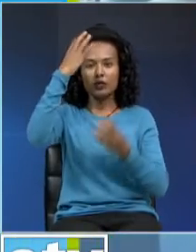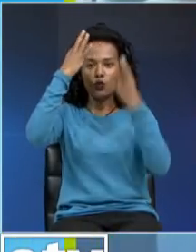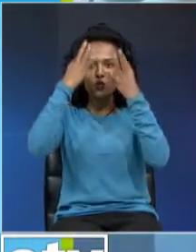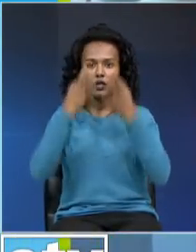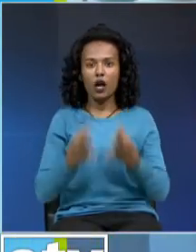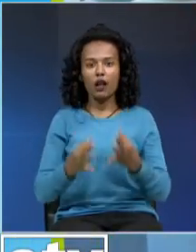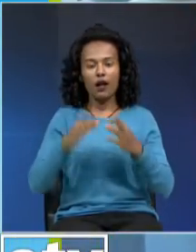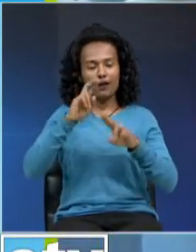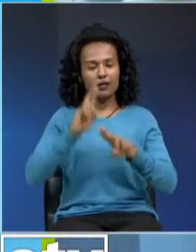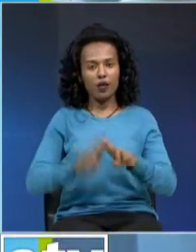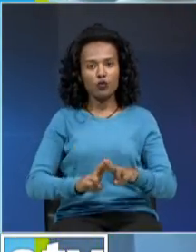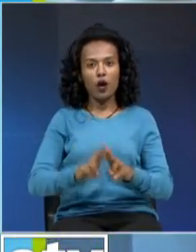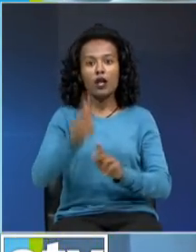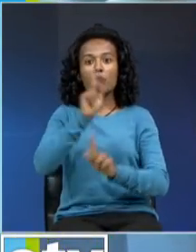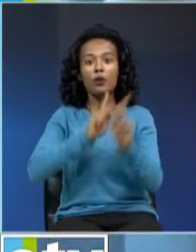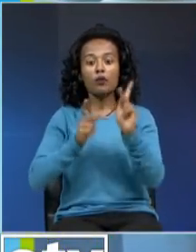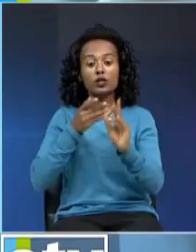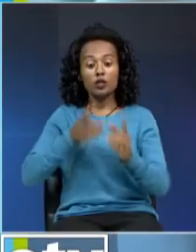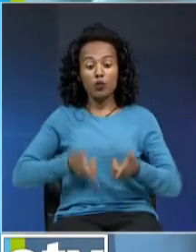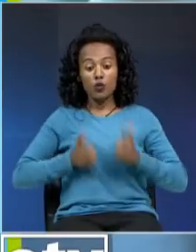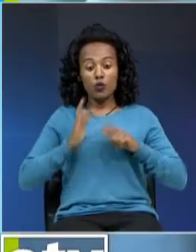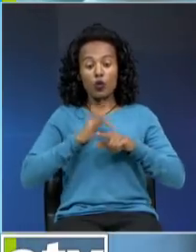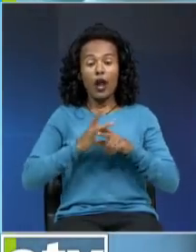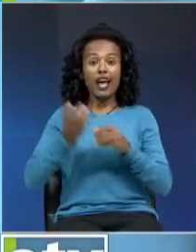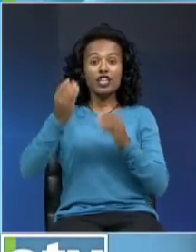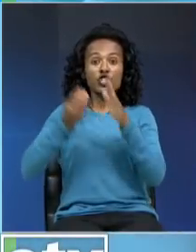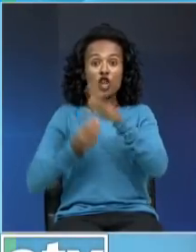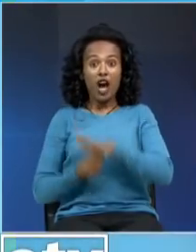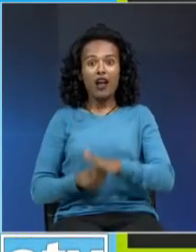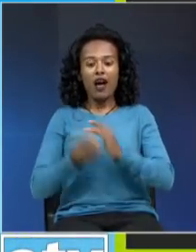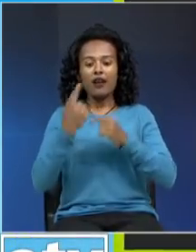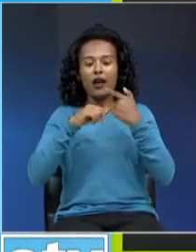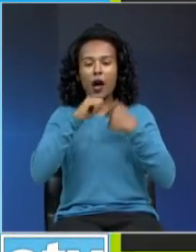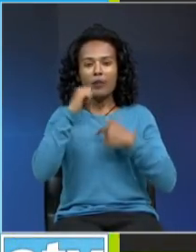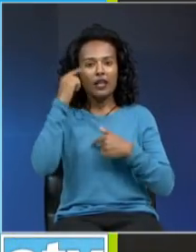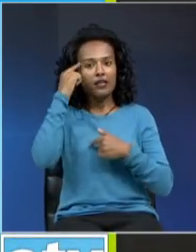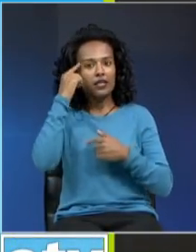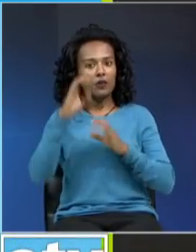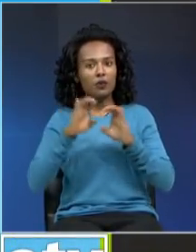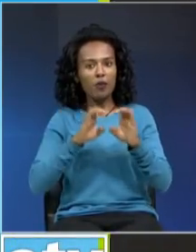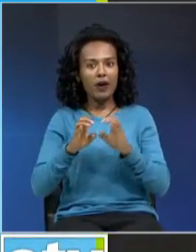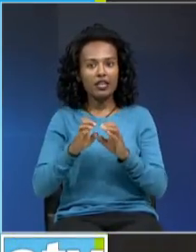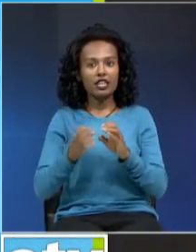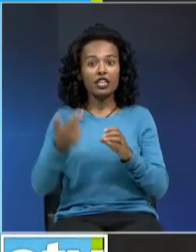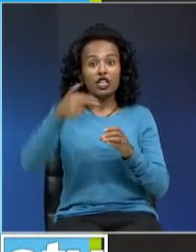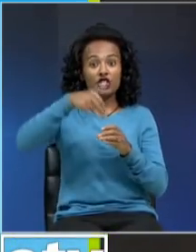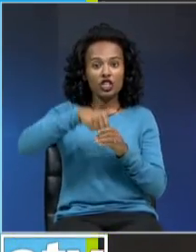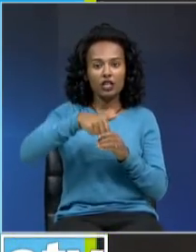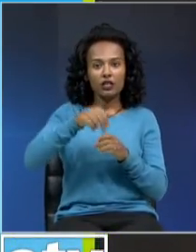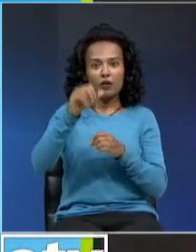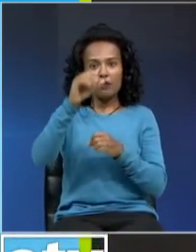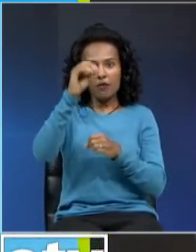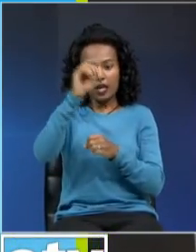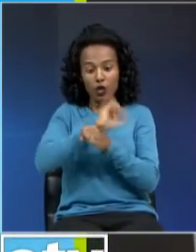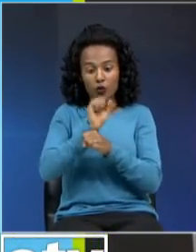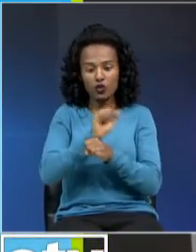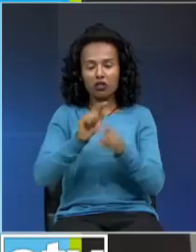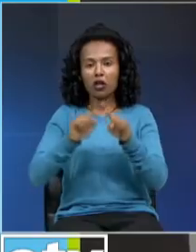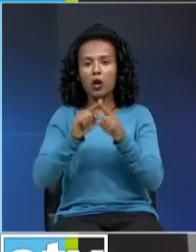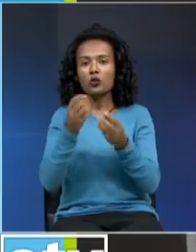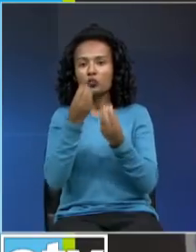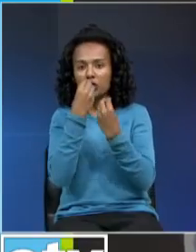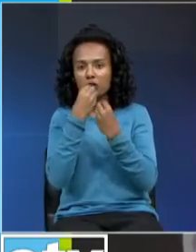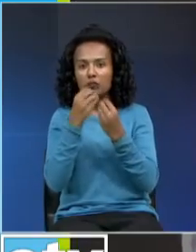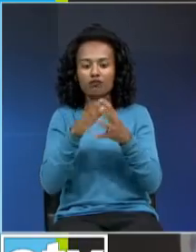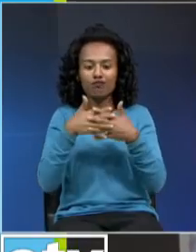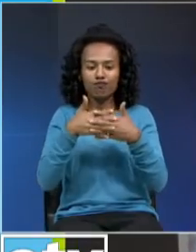ውሳኔ አስቀምጧል። በህብረተሰቡ ኑሮ ላይ ጫና እንዳይፈጥር ታሳቢ በማድረግ ደግሞ የጭነት መኪኖች የተለያዩ የምግብና ተያያዥ